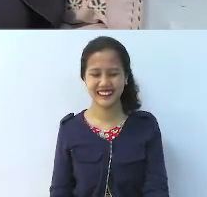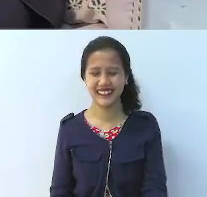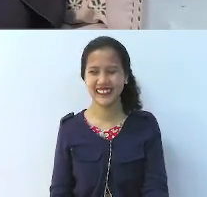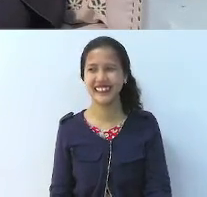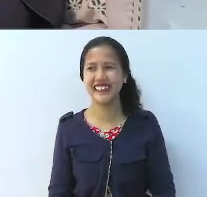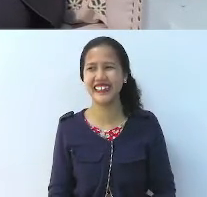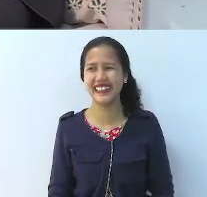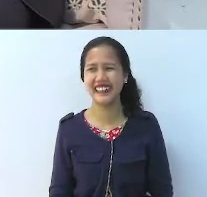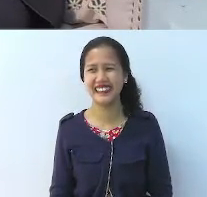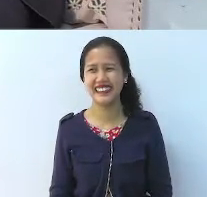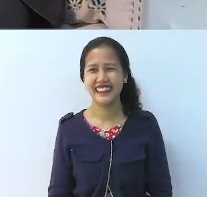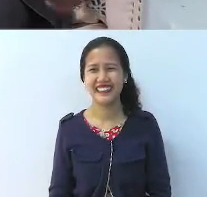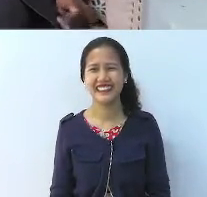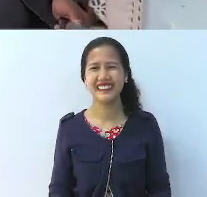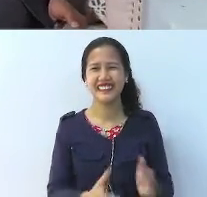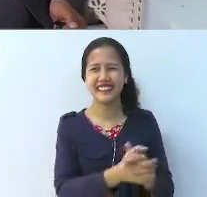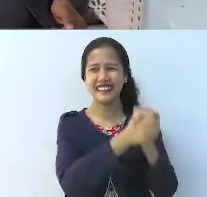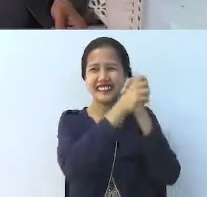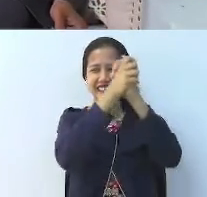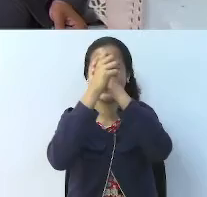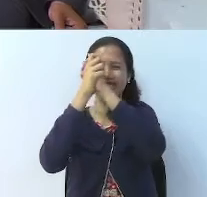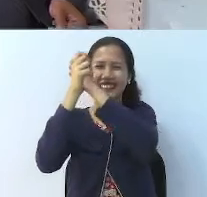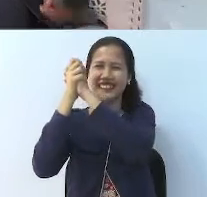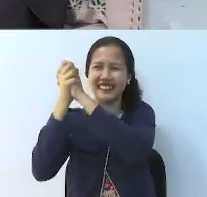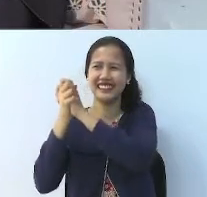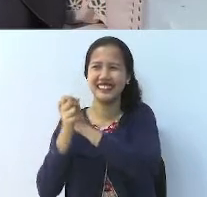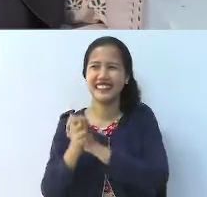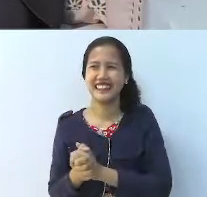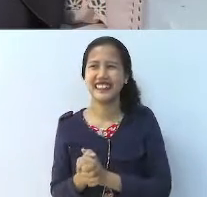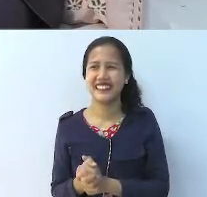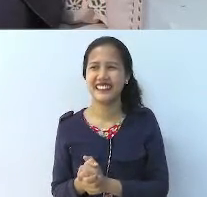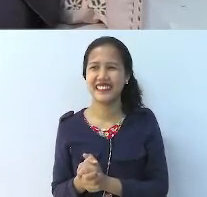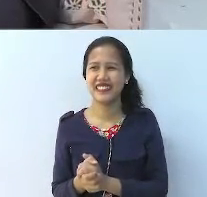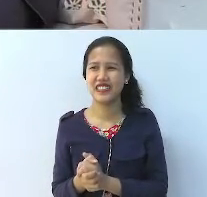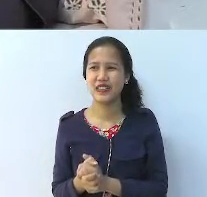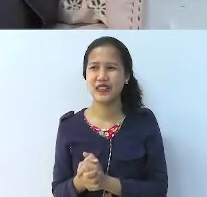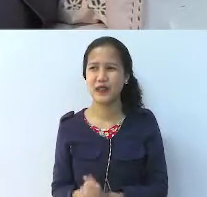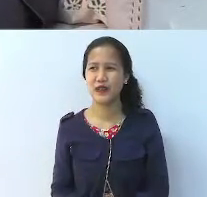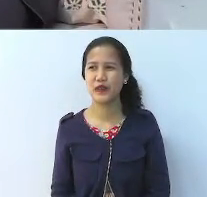Ma'am Joanne. Ah, nanalo rin? Oo. Sinabi sabi ko ba? Mo